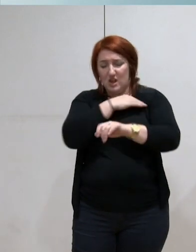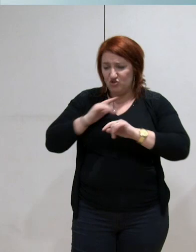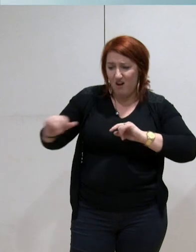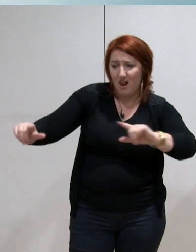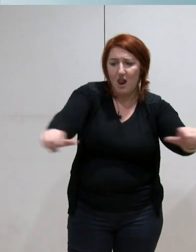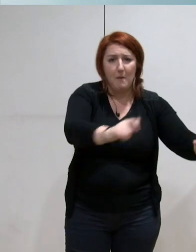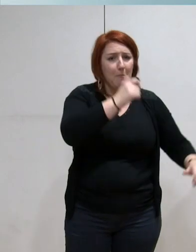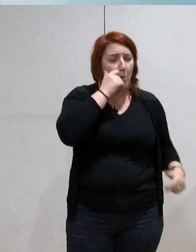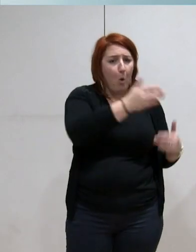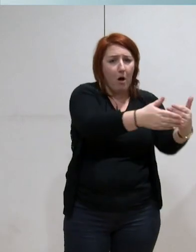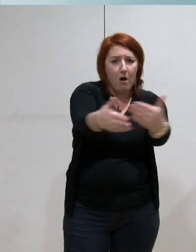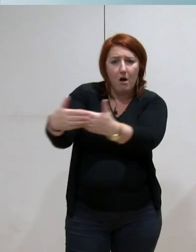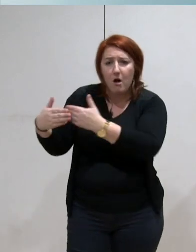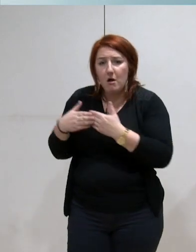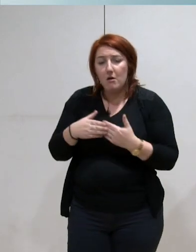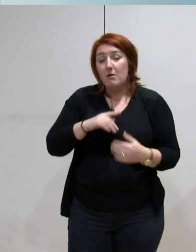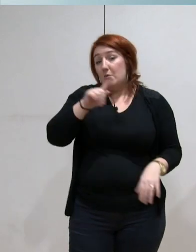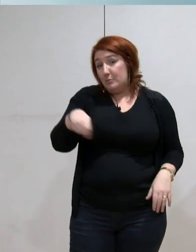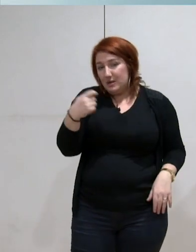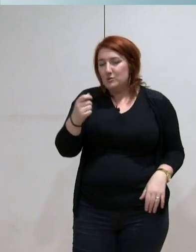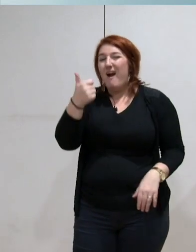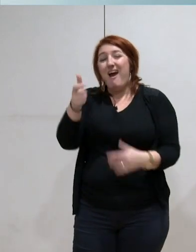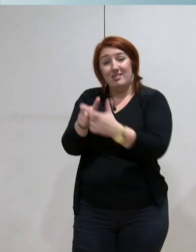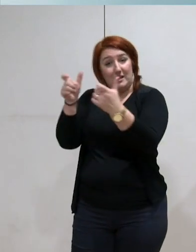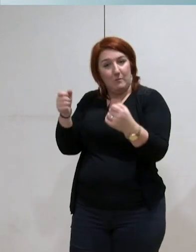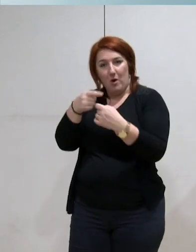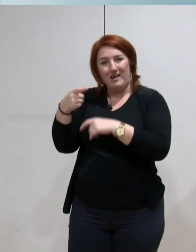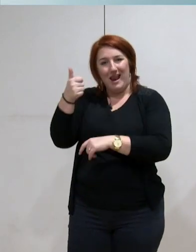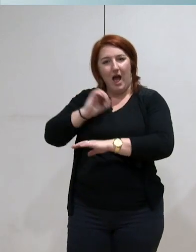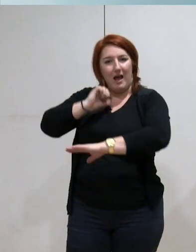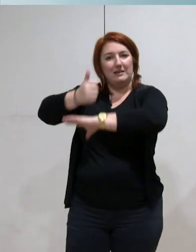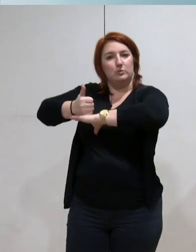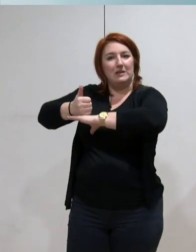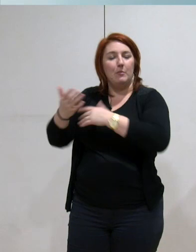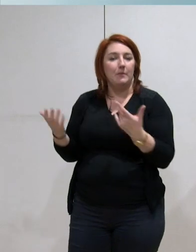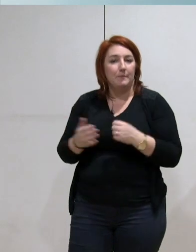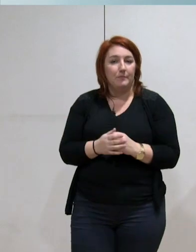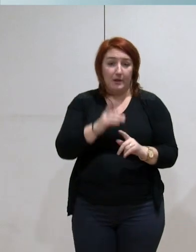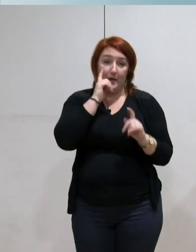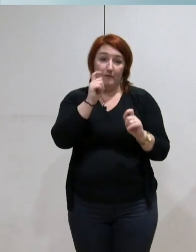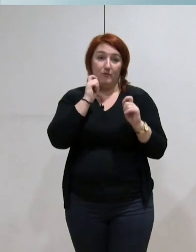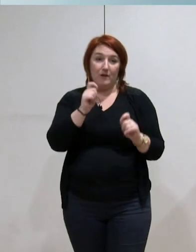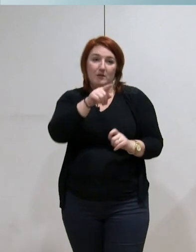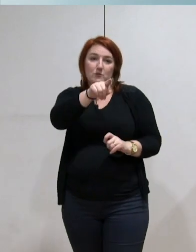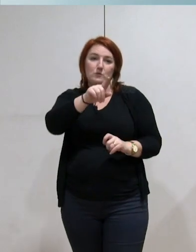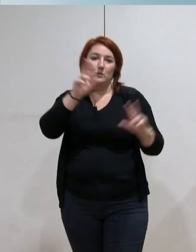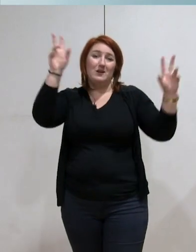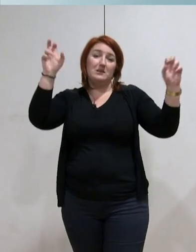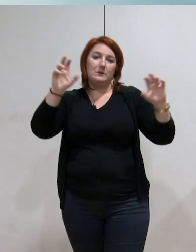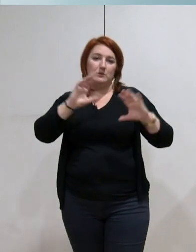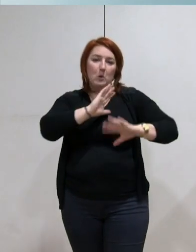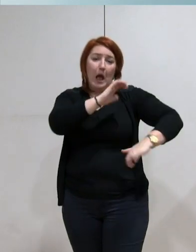effectivement derrière chaque équipement un responsable et je pense qu'il faut faire attention à l'utilisation de cette expression